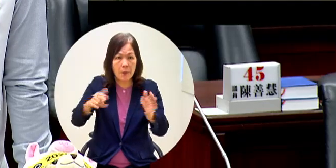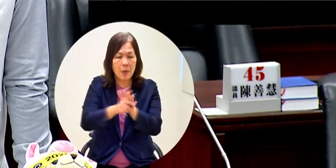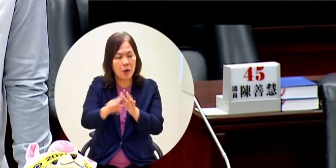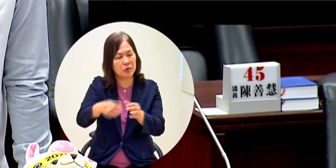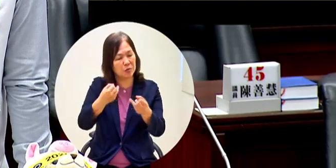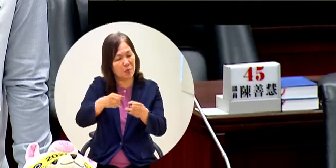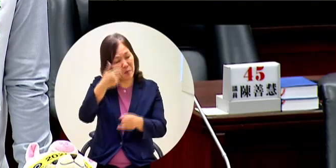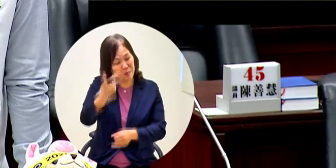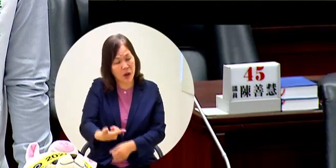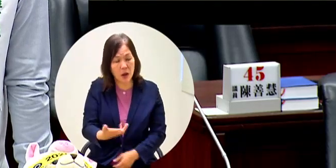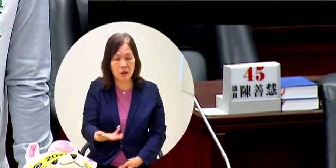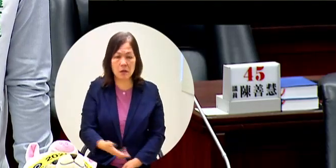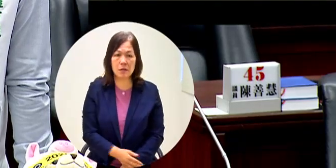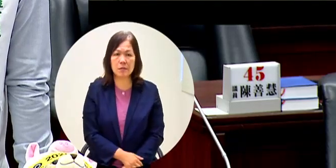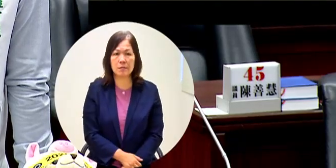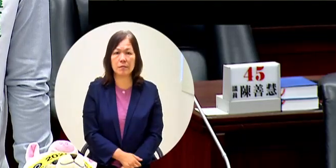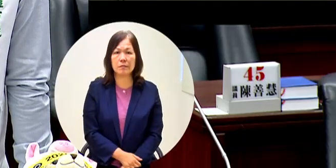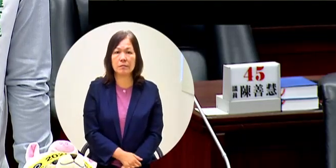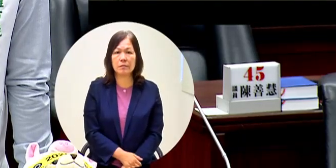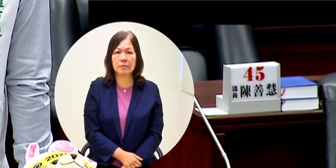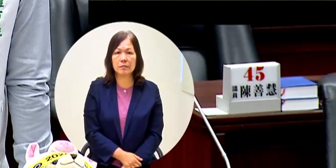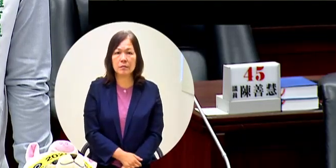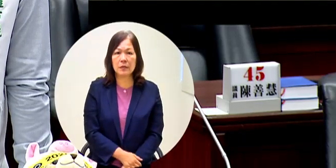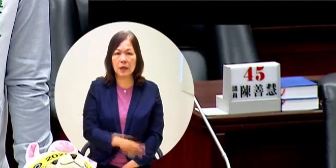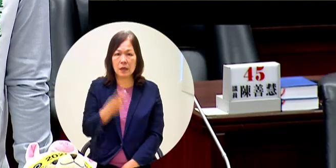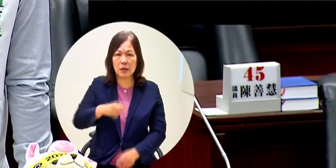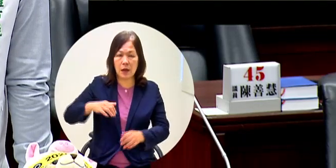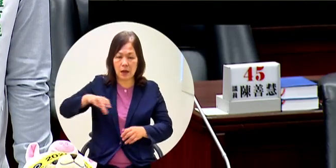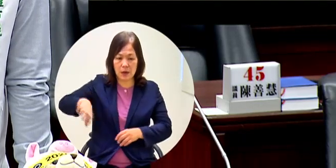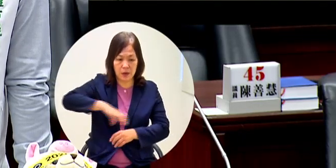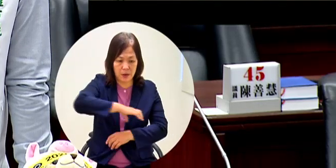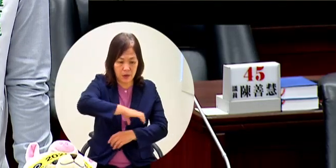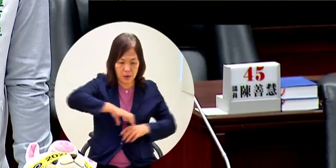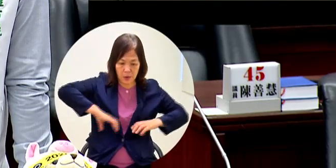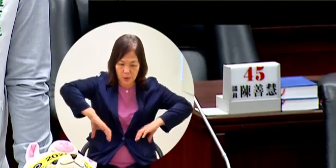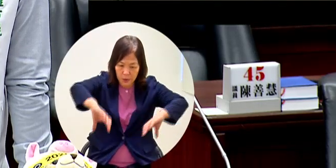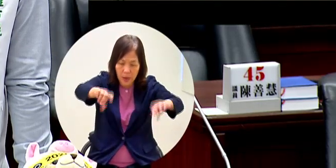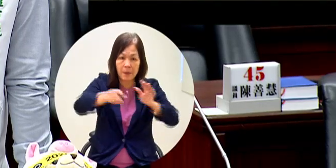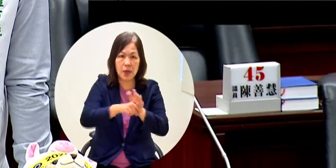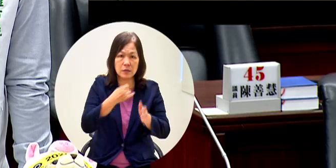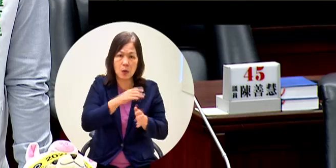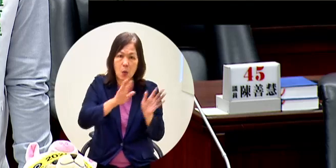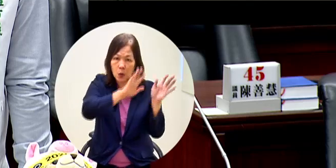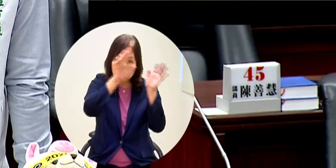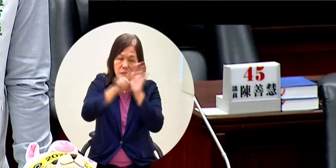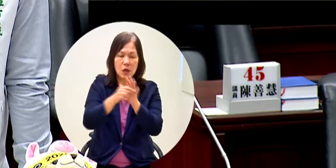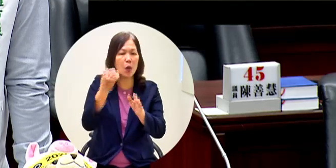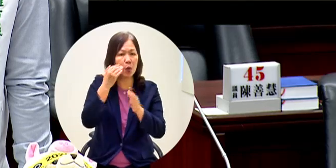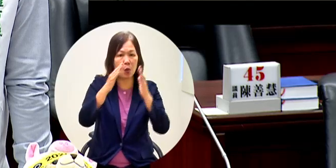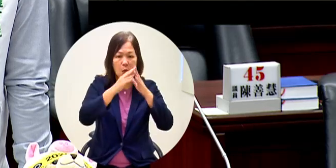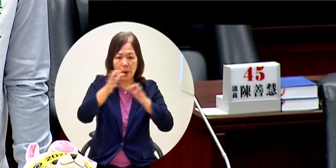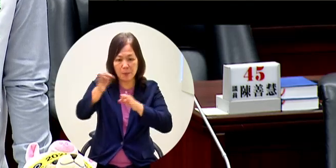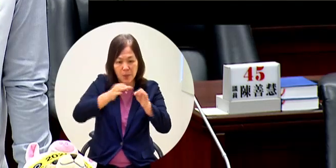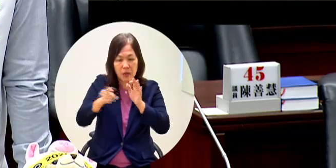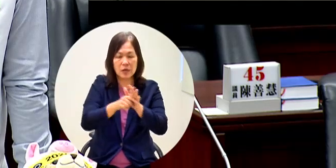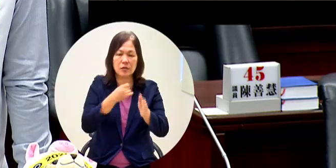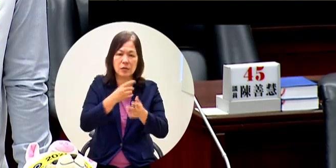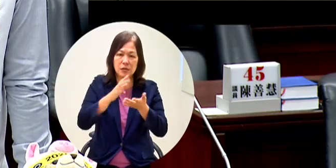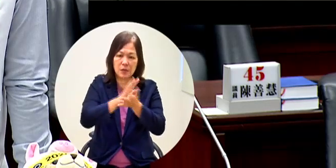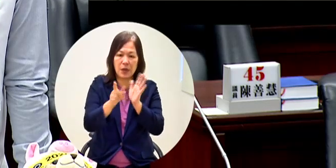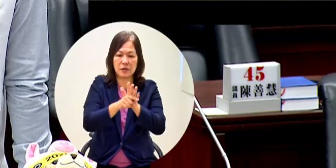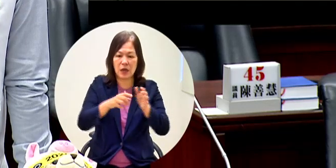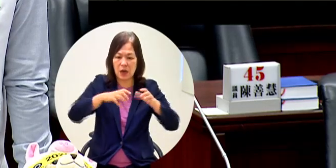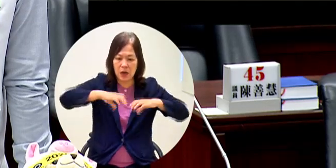伤慢呢。然后两旁的景观啊，市长，这哪咧卖厝吼？专业术语叫河岸第一排